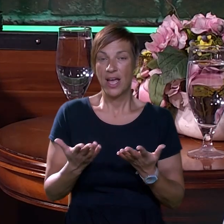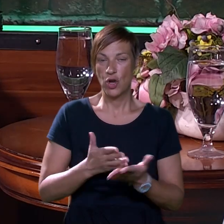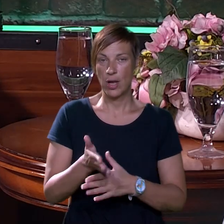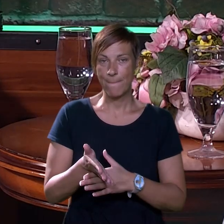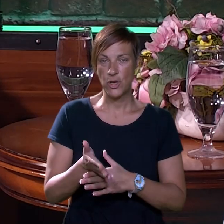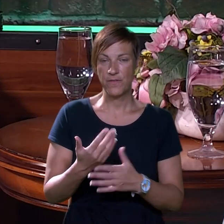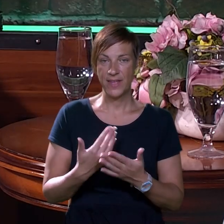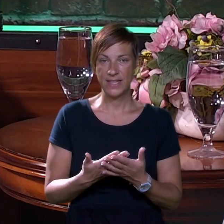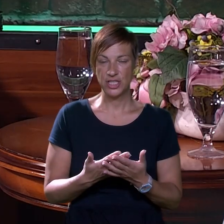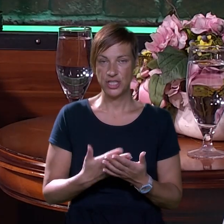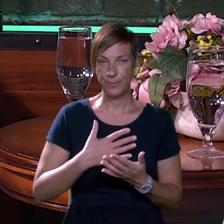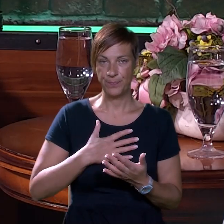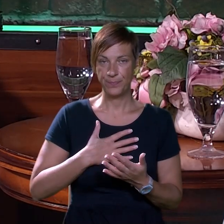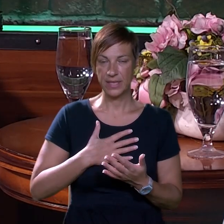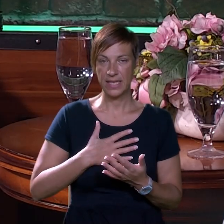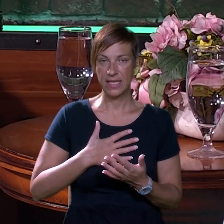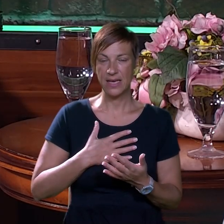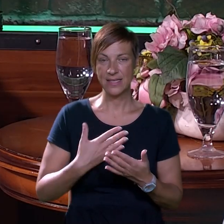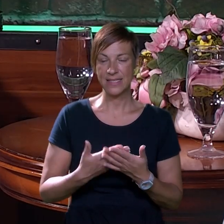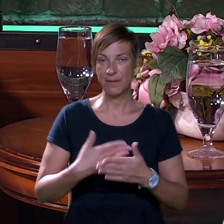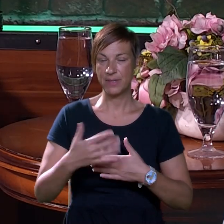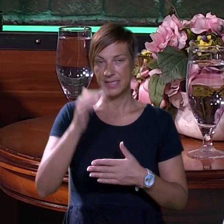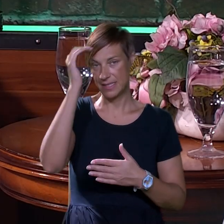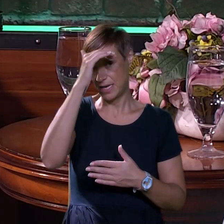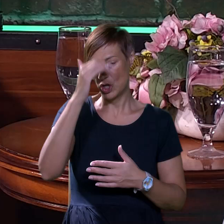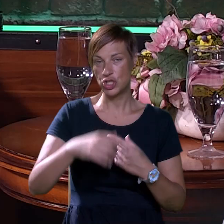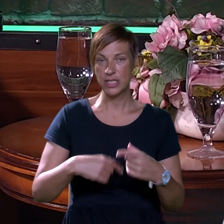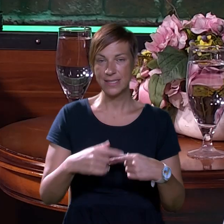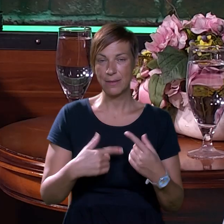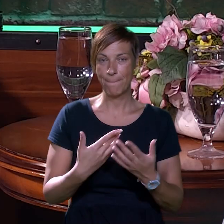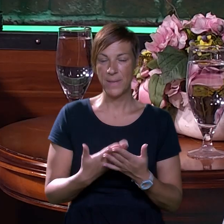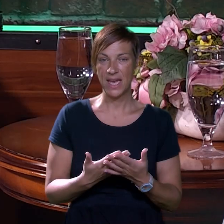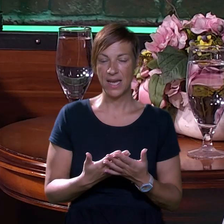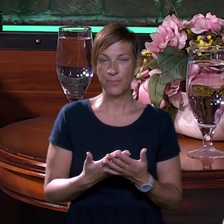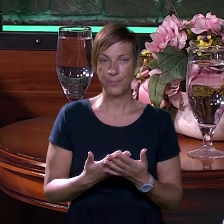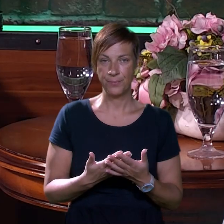ga provedeš. Znači, ja sam iza noćnih smjena,